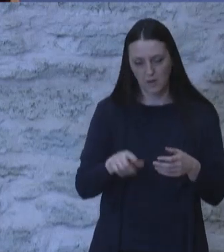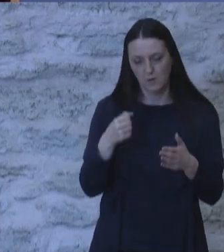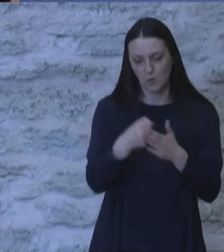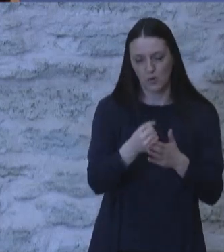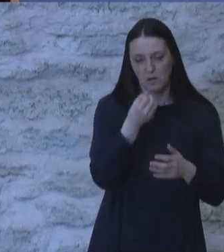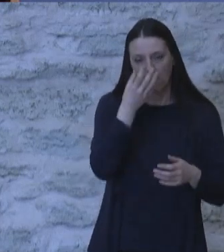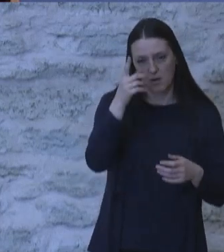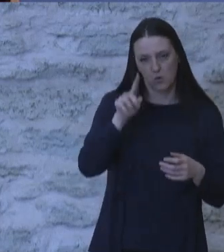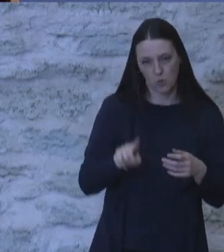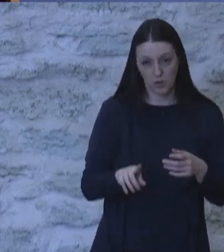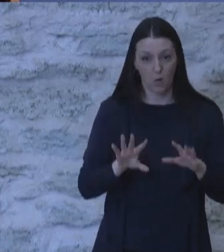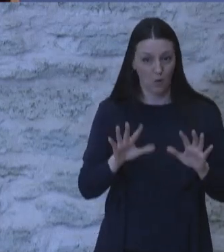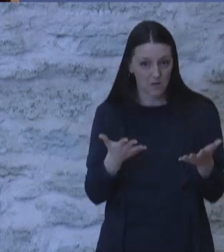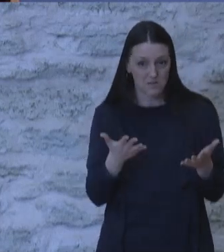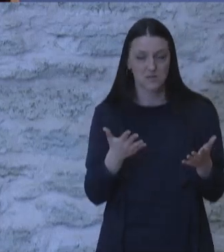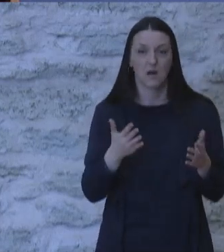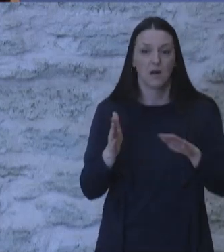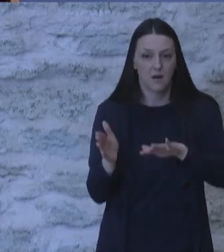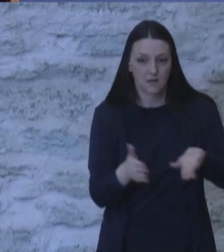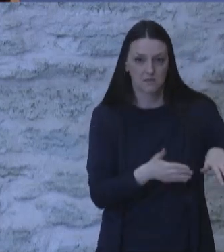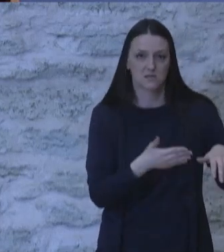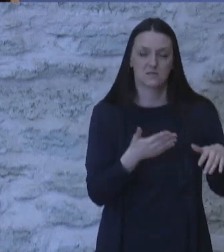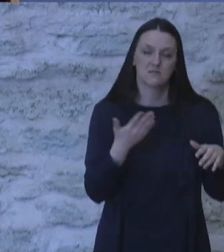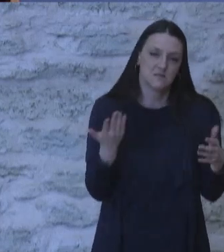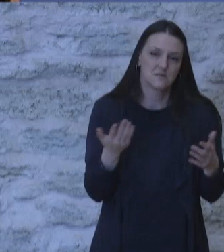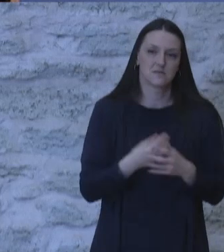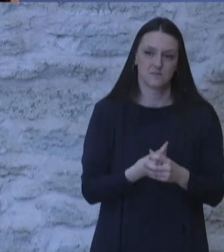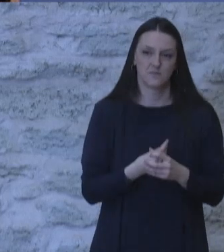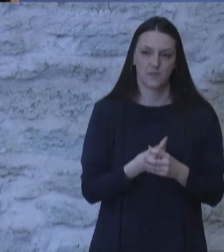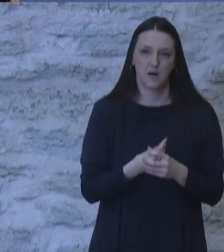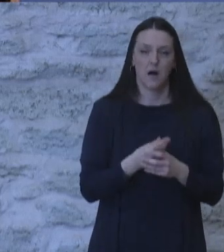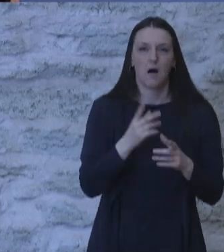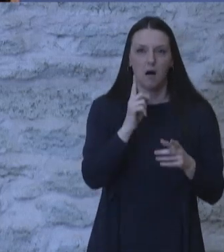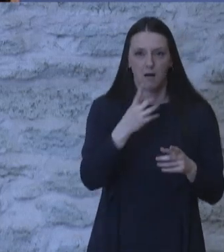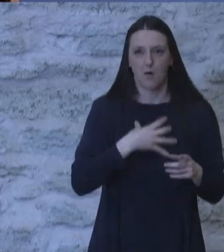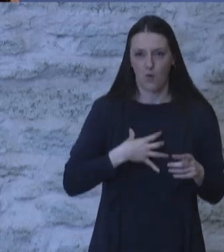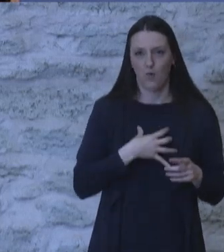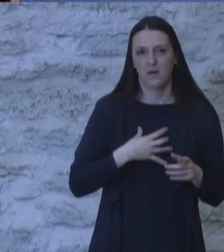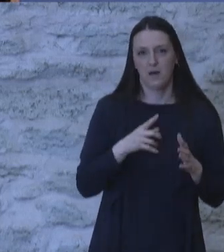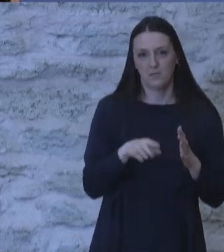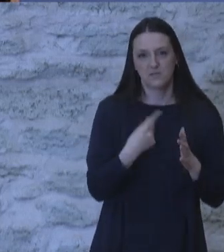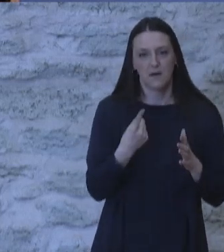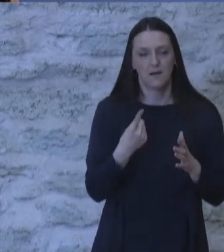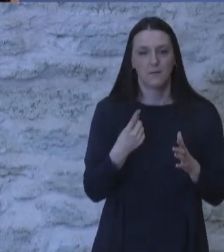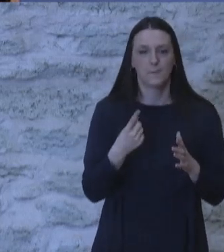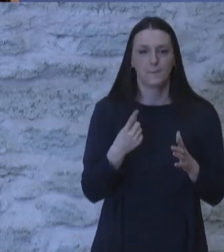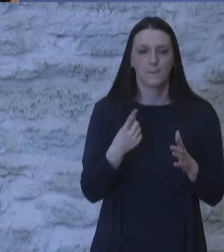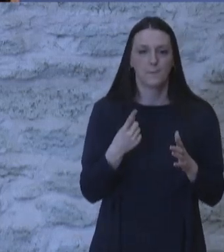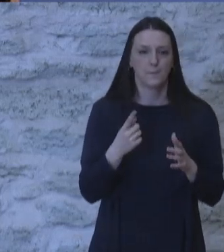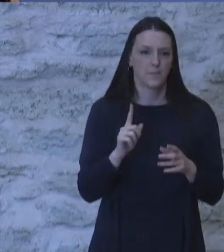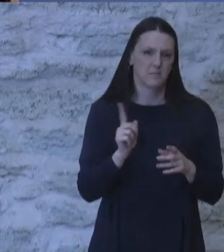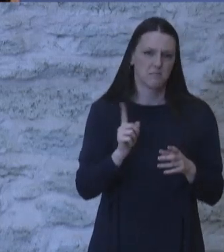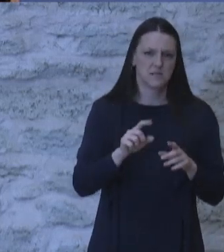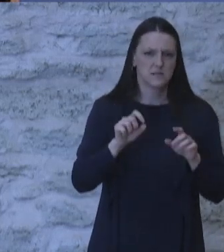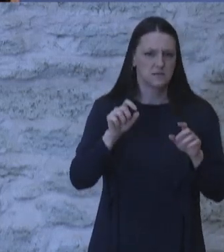meetmõtte peale mõtlemist. Mis põhiline meede, kuidas on põhjaltud pavarigi